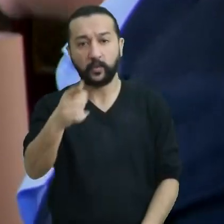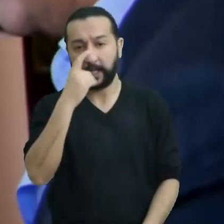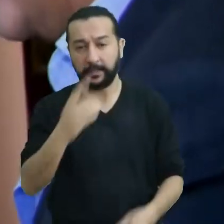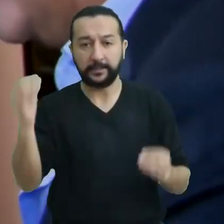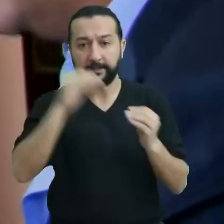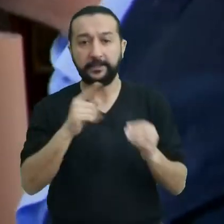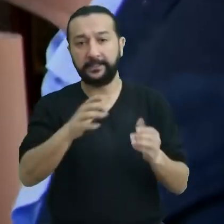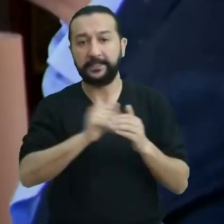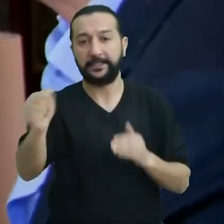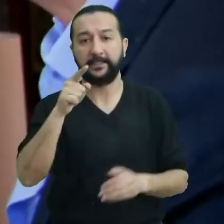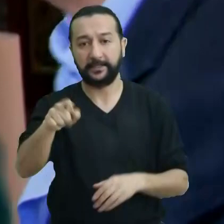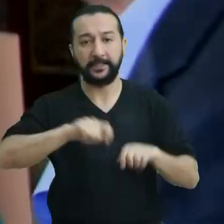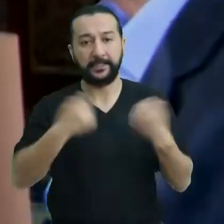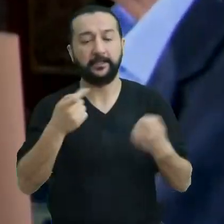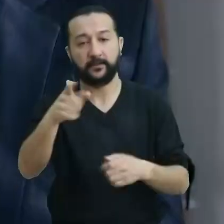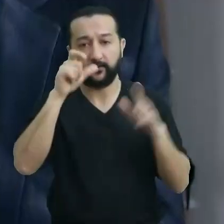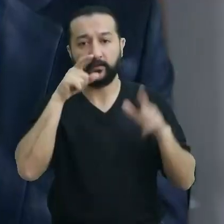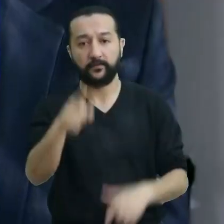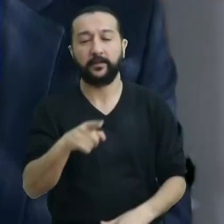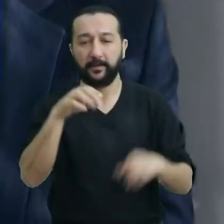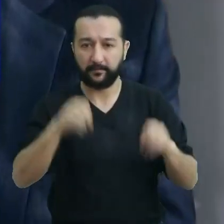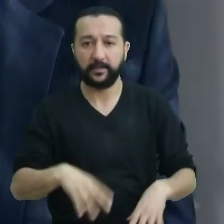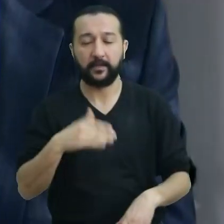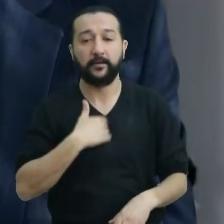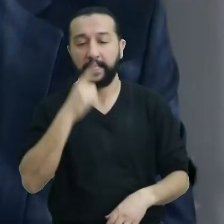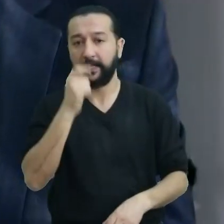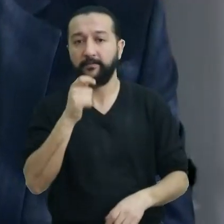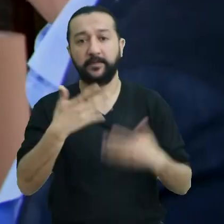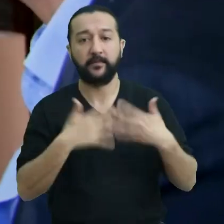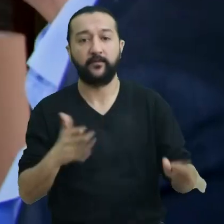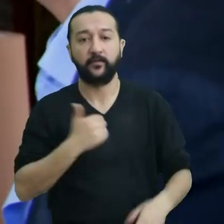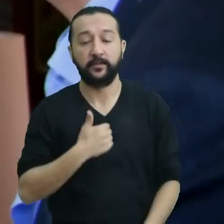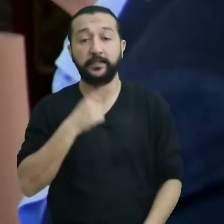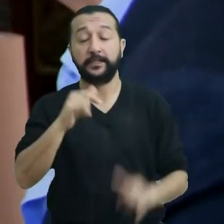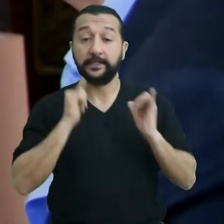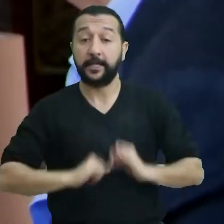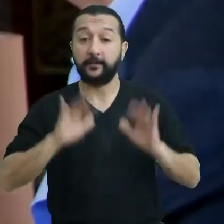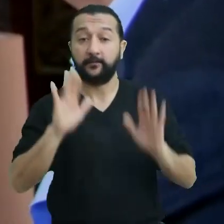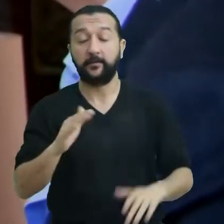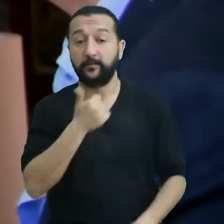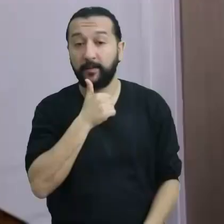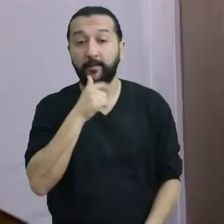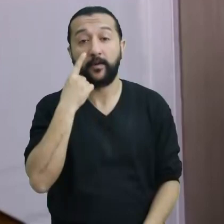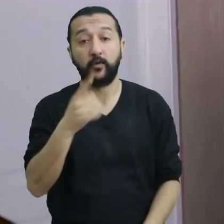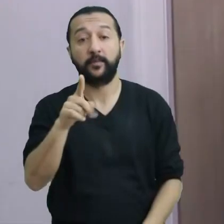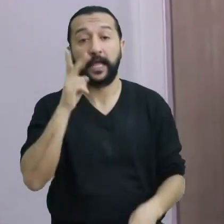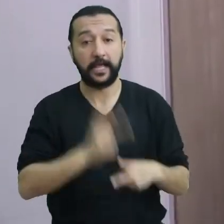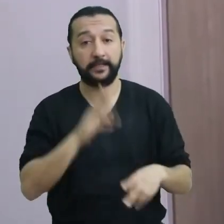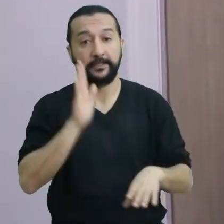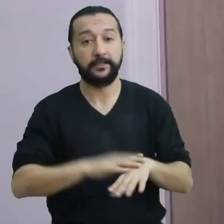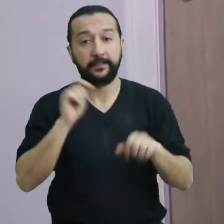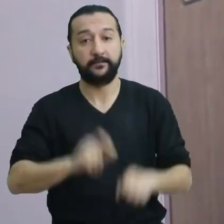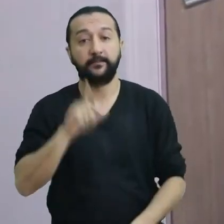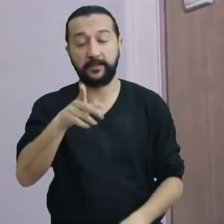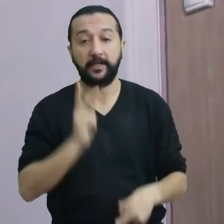abanıp fotoğrafı çektin, yırttın fotoğrafı. Bırak şimdi bunu, ne yapacağız? Mahvolduk. Sakin ol. Babam görmeden bunu